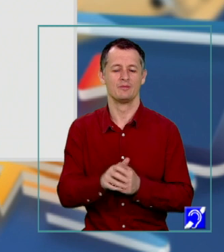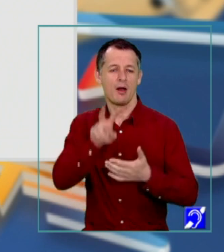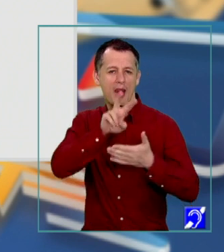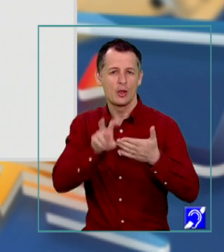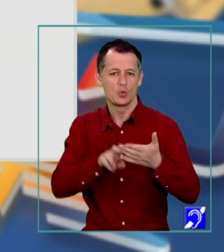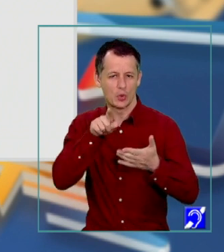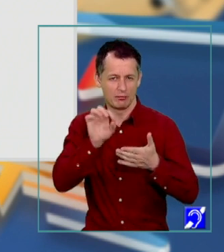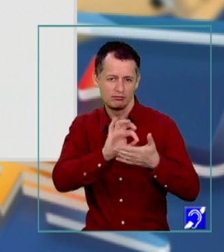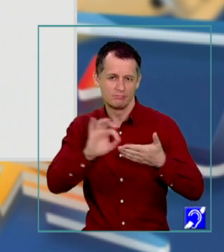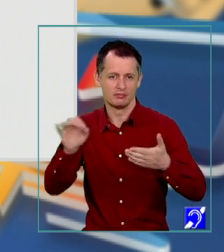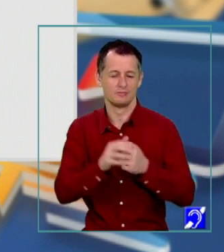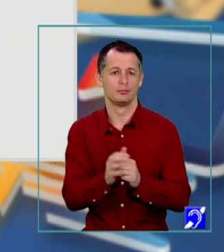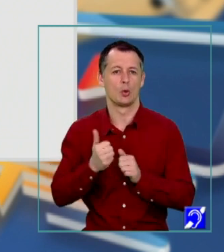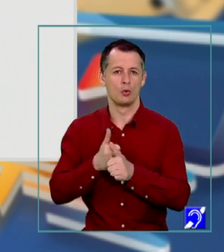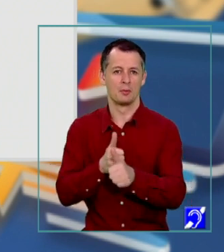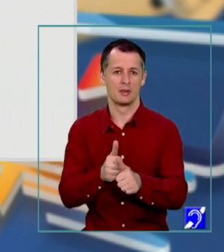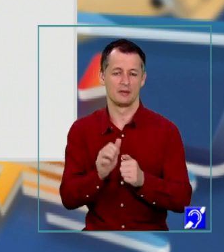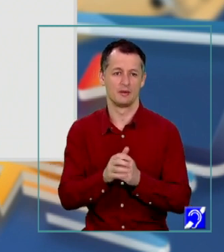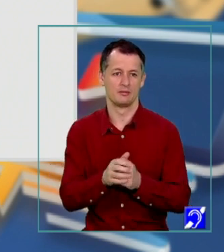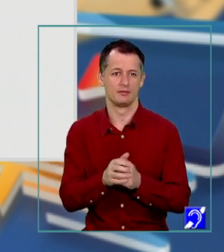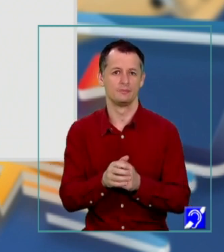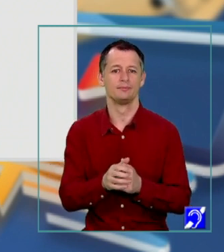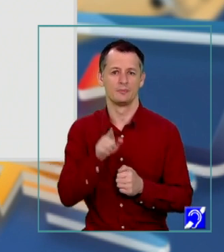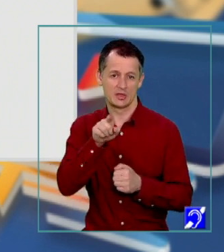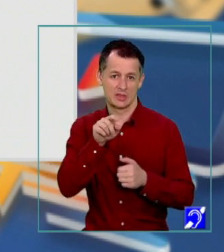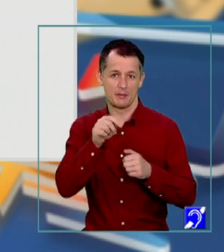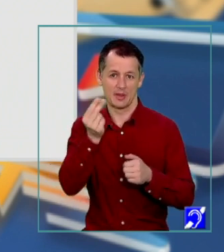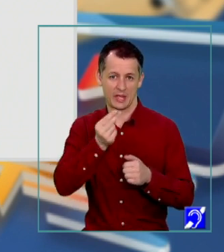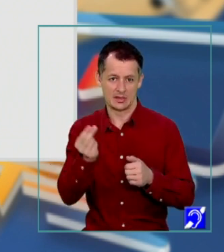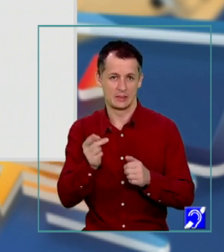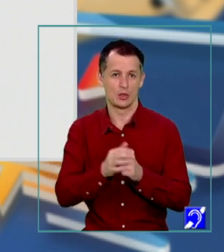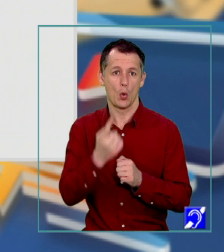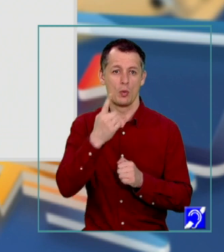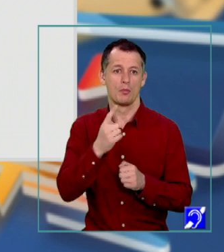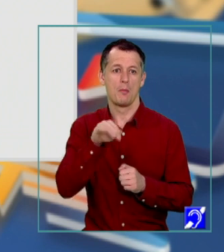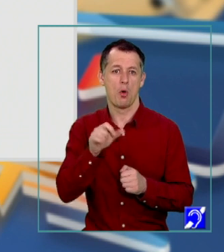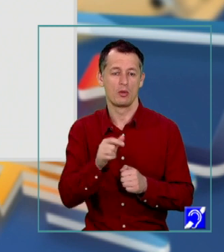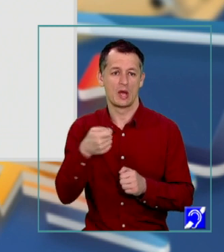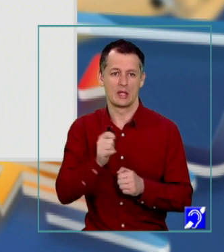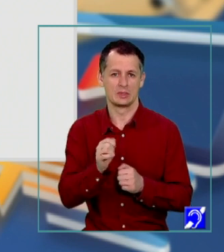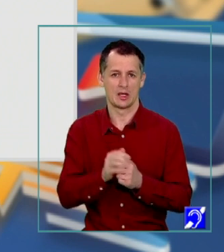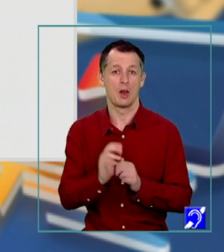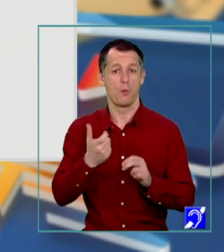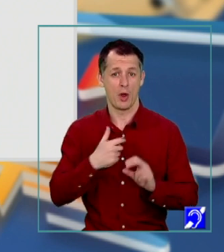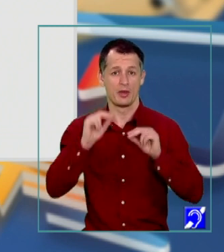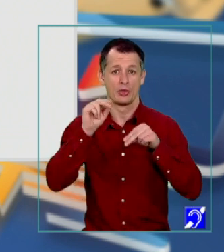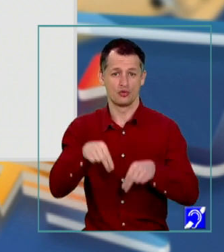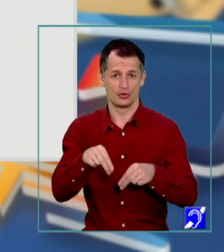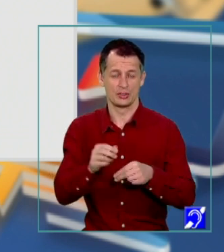text, urmărind acest lucru pe figură. Un mol de gaz ideal poate ajunge,